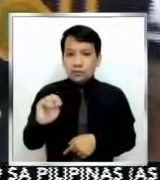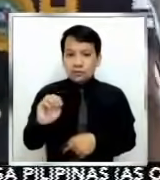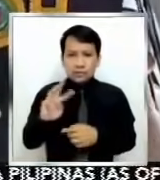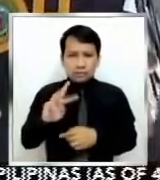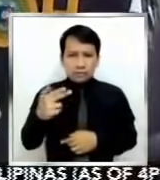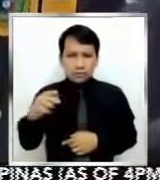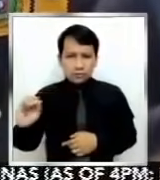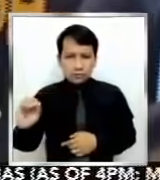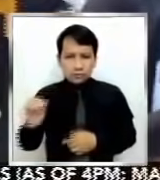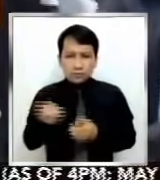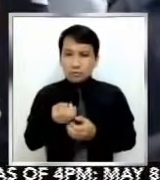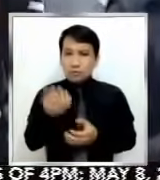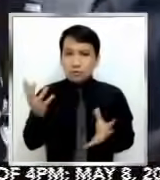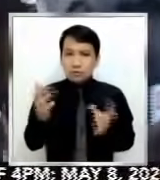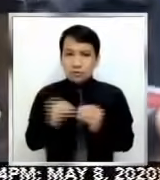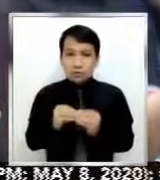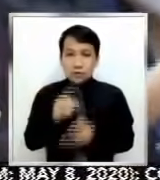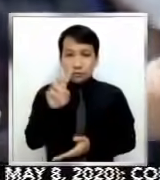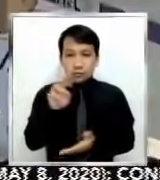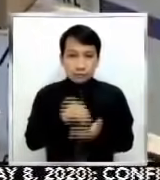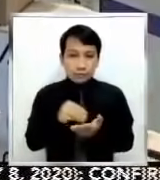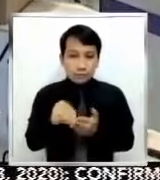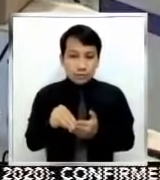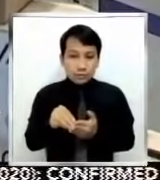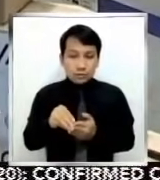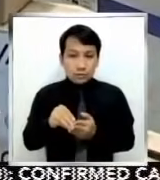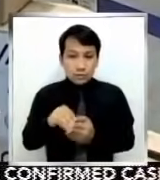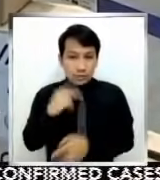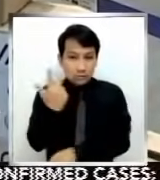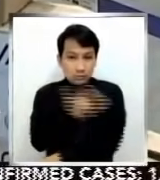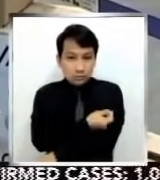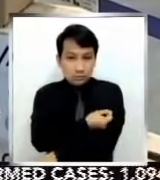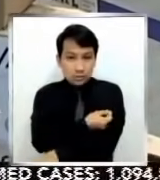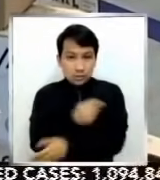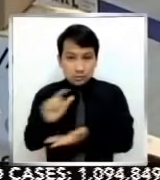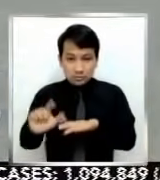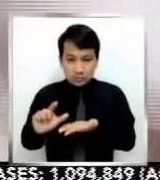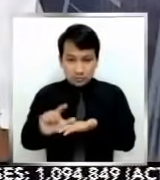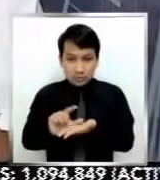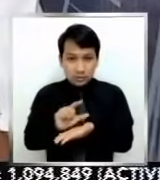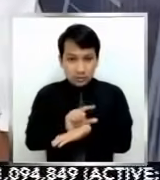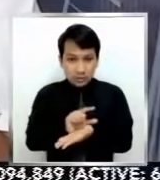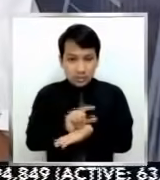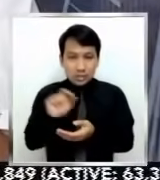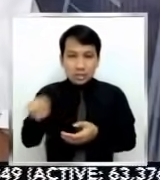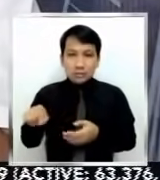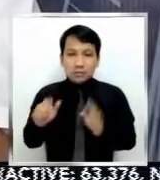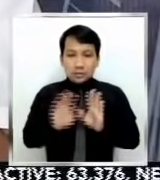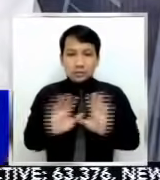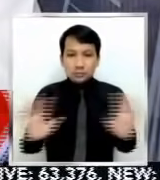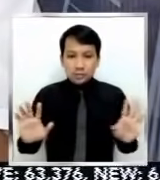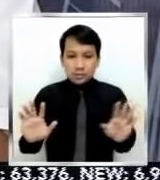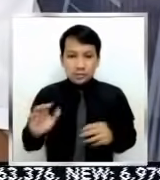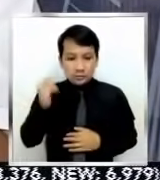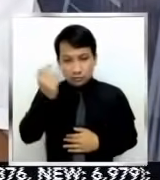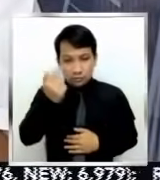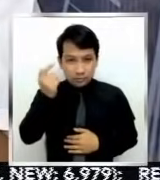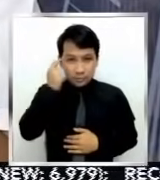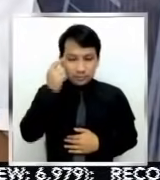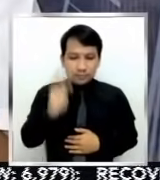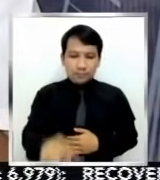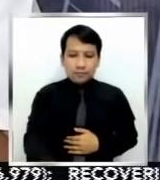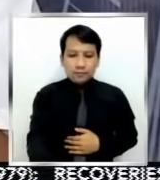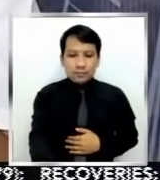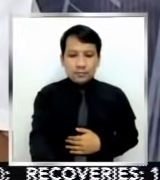Mahigit 2 milyong dose ng AstraZeneca vaccine ang sinalubong ng ilang opisyal ng gobyerno. AstraZeneca will be